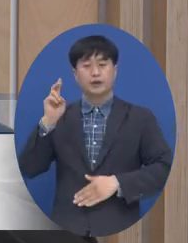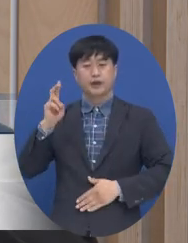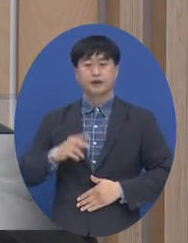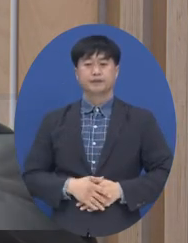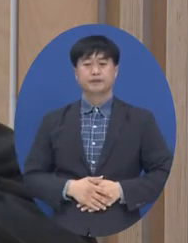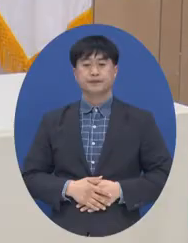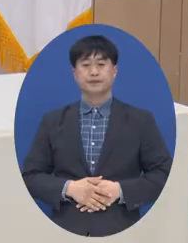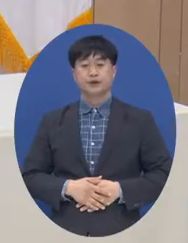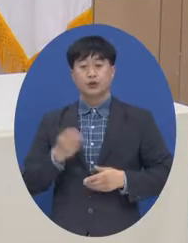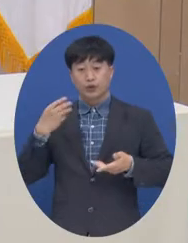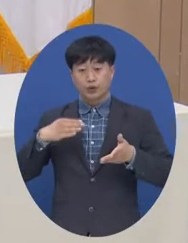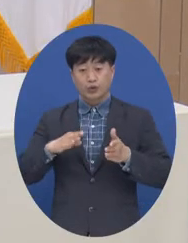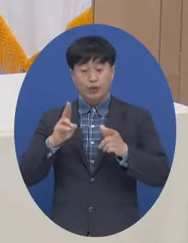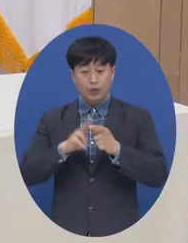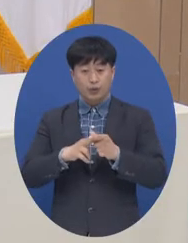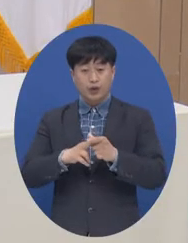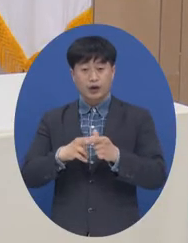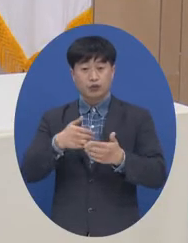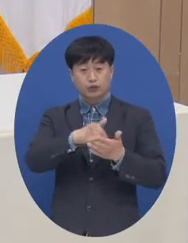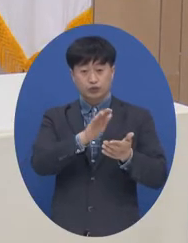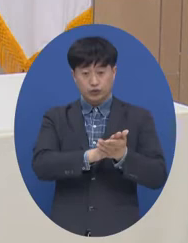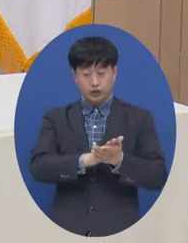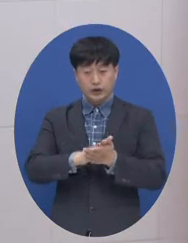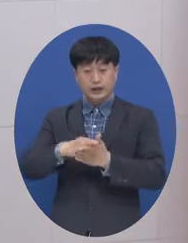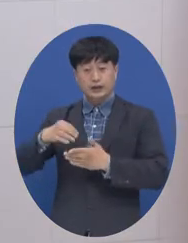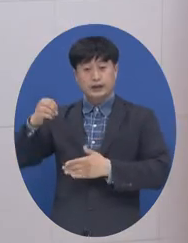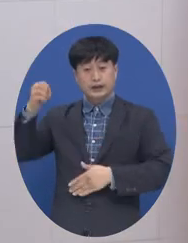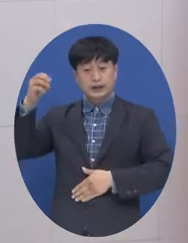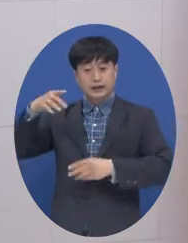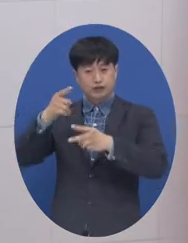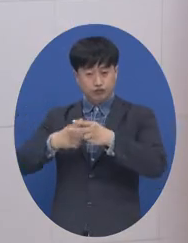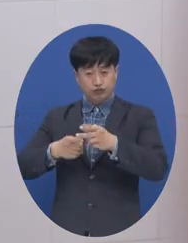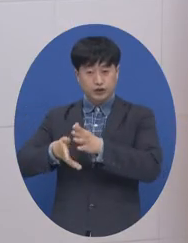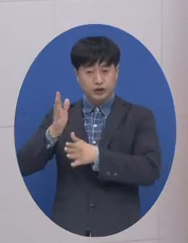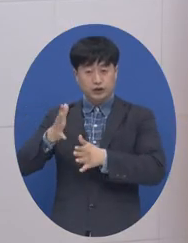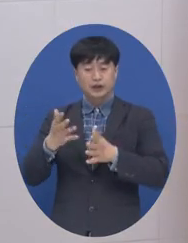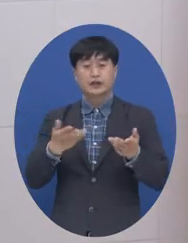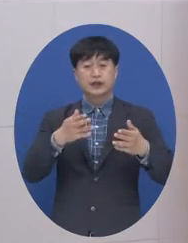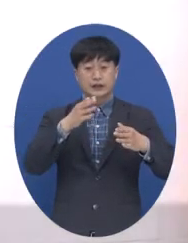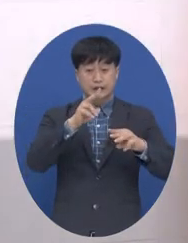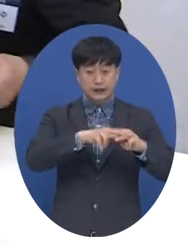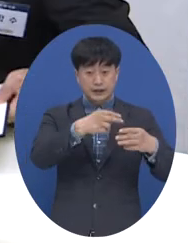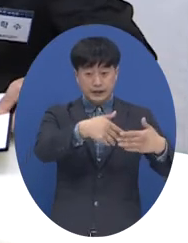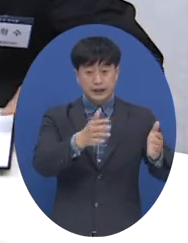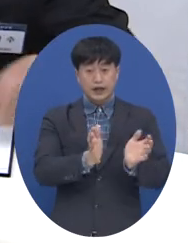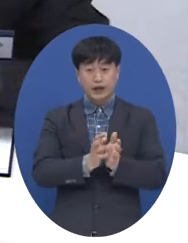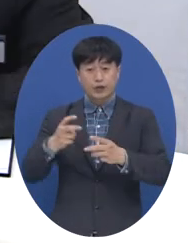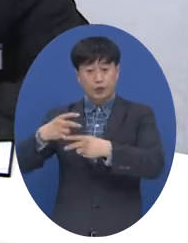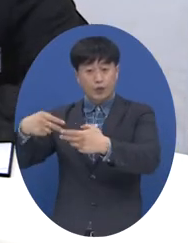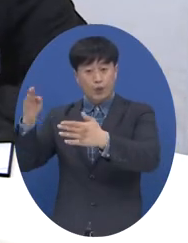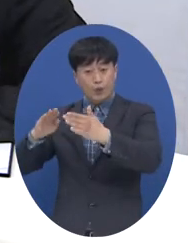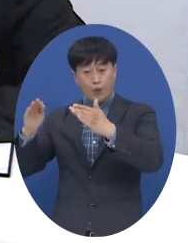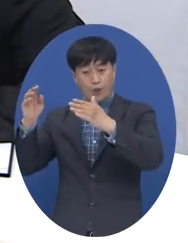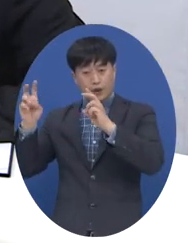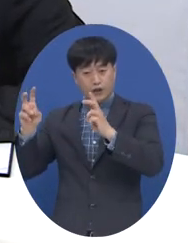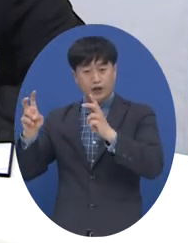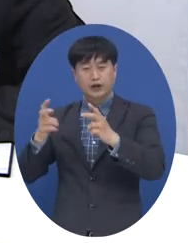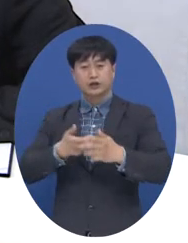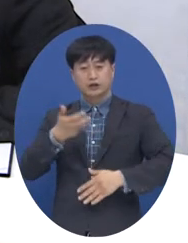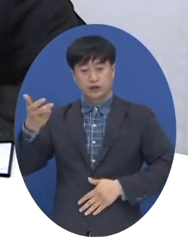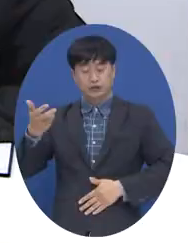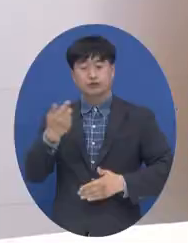갖고 있습니다 경기도와 동조 1,000 c 양주시 가 경기도 일자리 재앙과 경기 교통 공 사이의 원활한